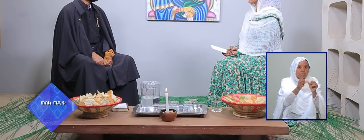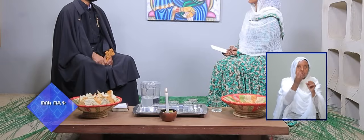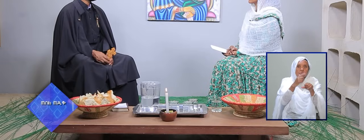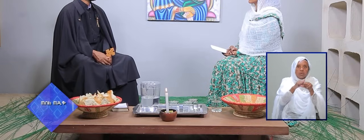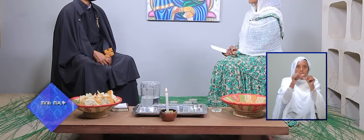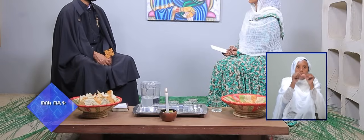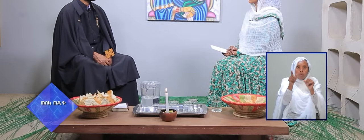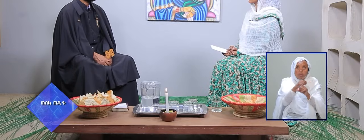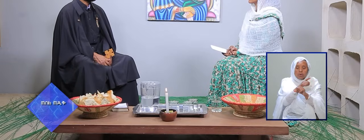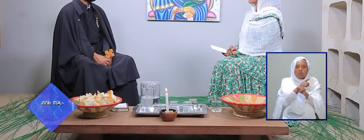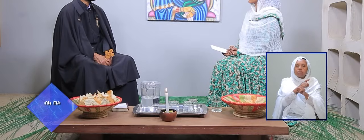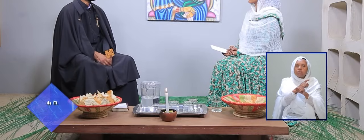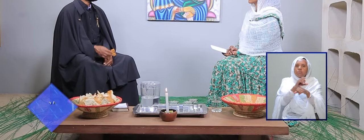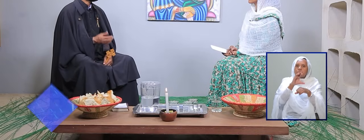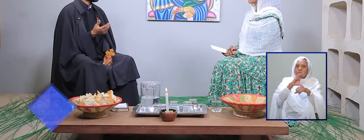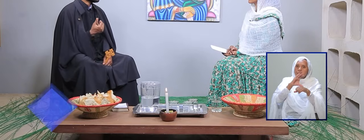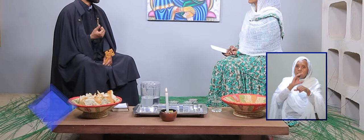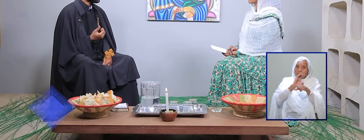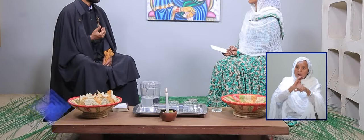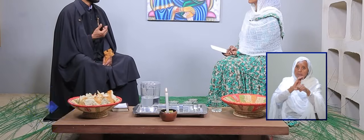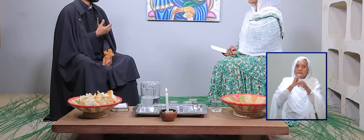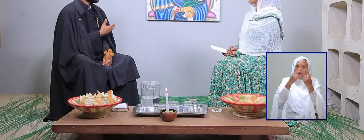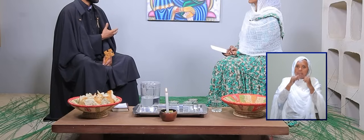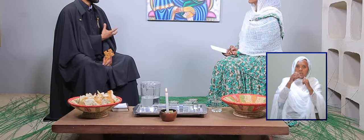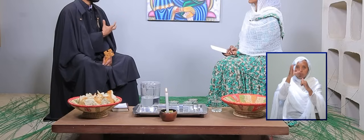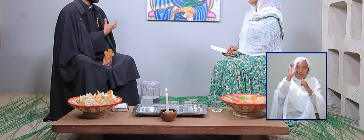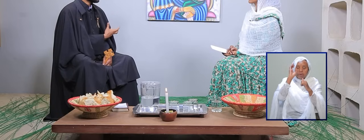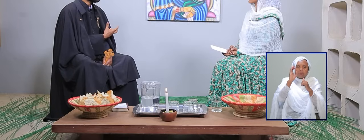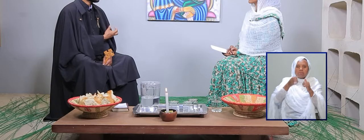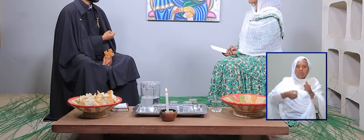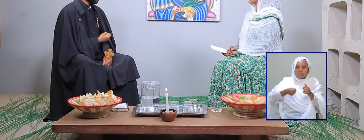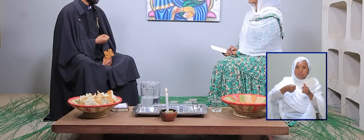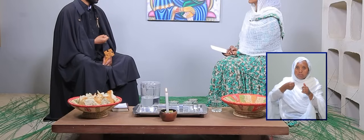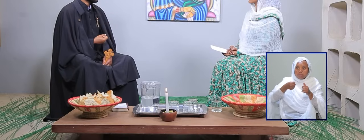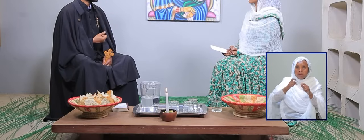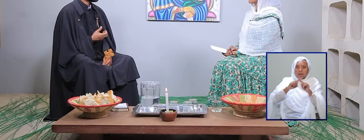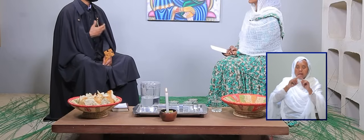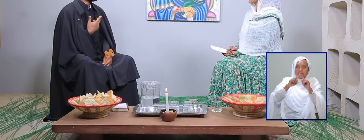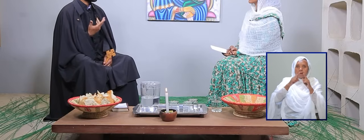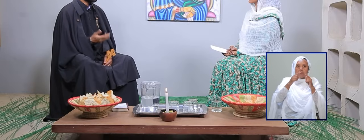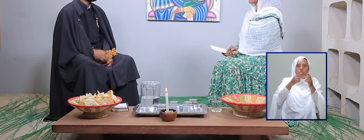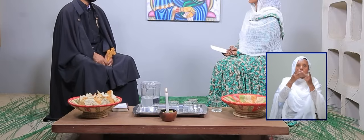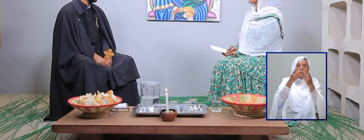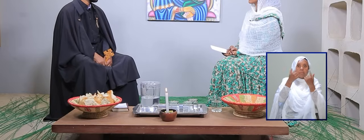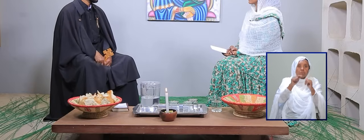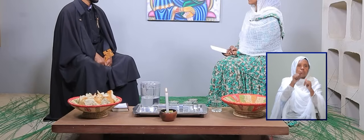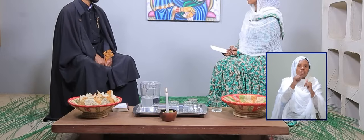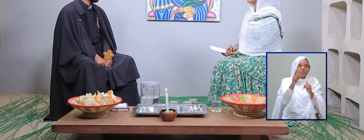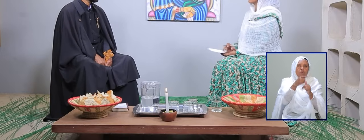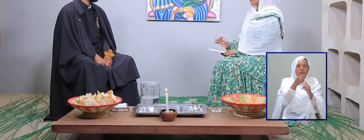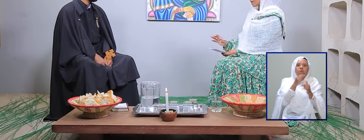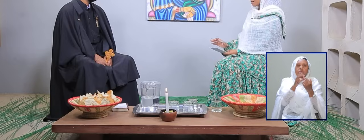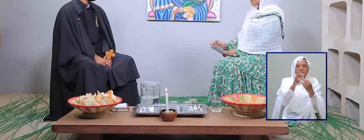የሚቆይ ከሆነ ካድባራትና ገዳማት የምናመጣቸው ጸበሎች በጀሪካን በተለያየ መቃድርገን የምናመጣቸው እነሱ ቢሆኑ ተመረጭ